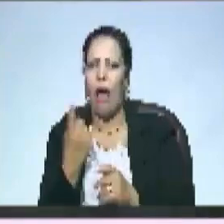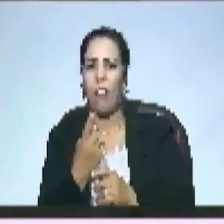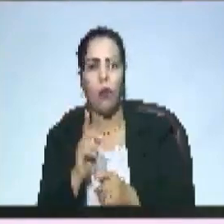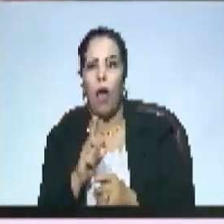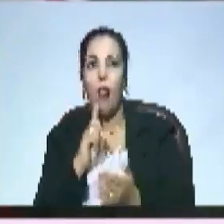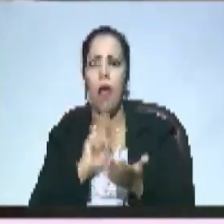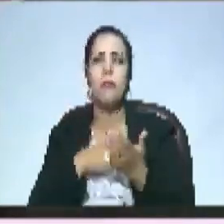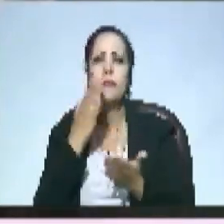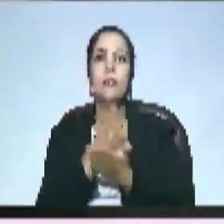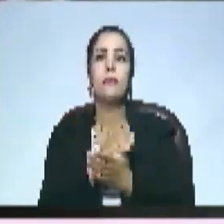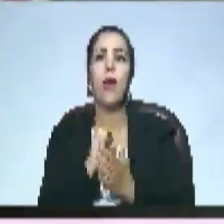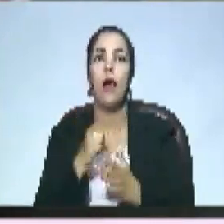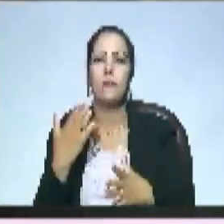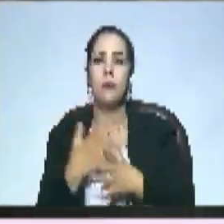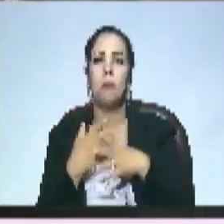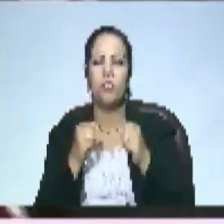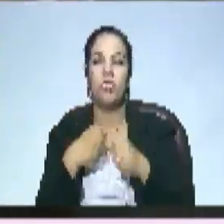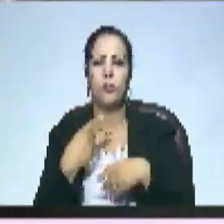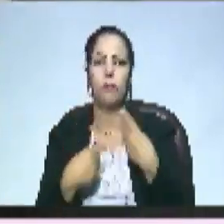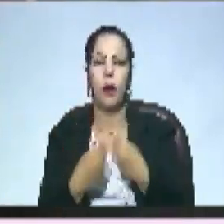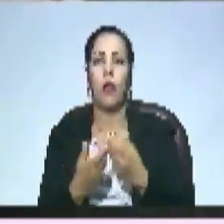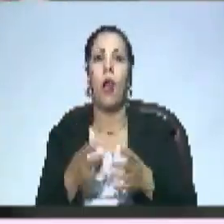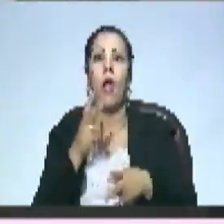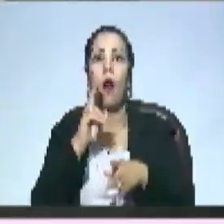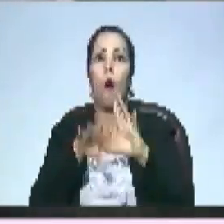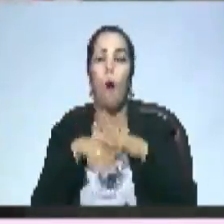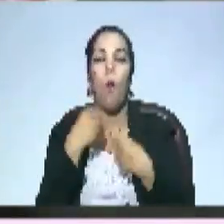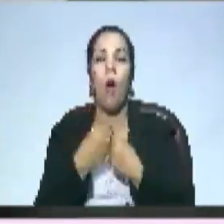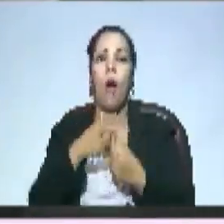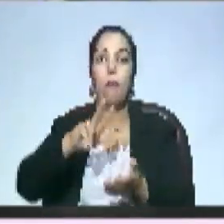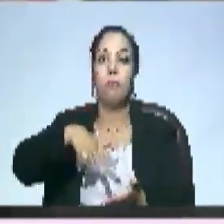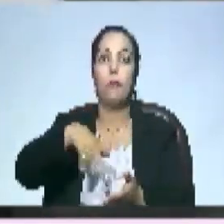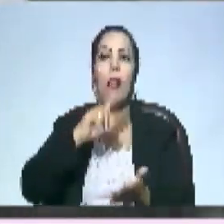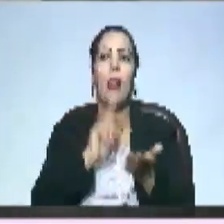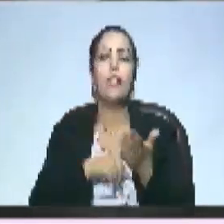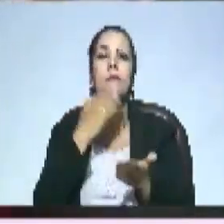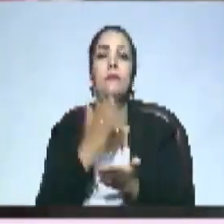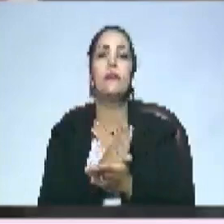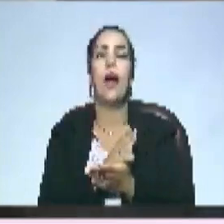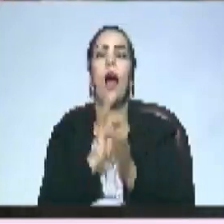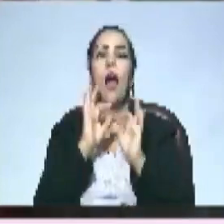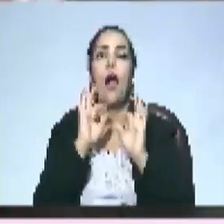واللبن لازم يبقى ساقع. كل حاجه هنا بقى في الكريمه دي لازم تبقى متلجه.